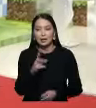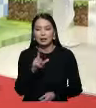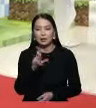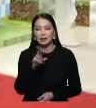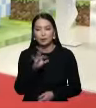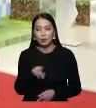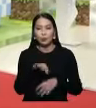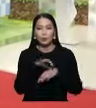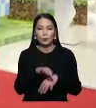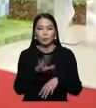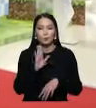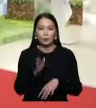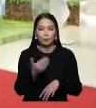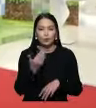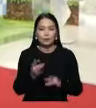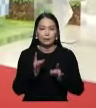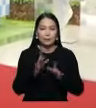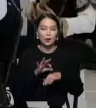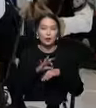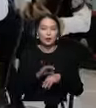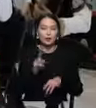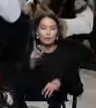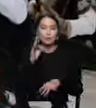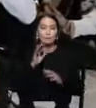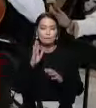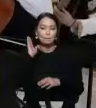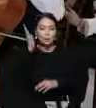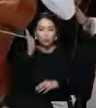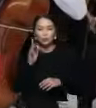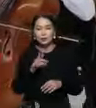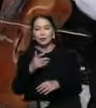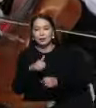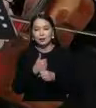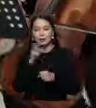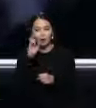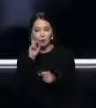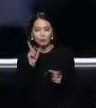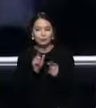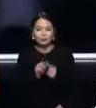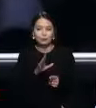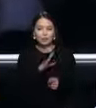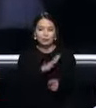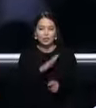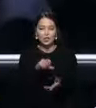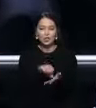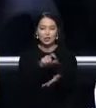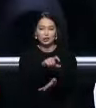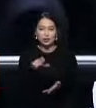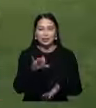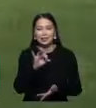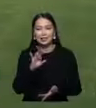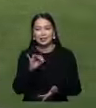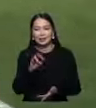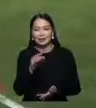пройдут основные мероприятия игр будущего. На одной из площадок глава государства побеседовал с юными игроками интернациональных команд